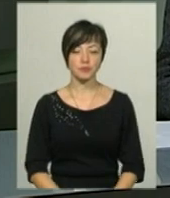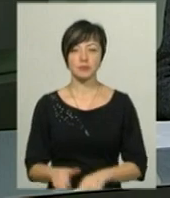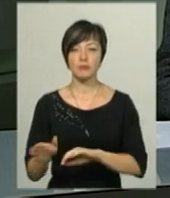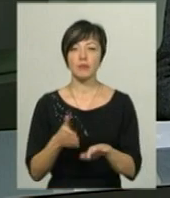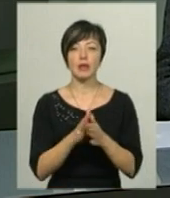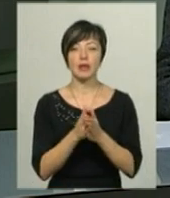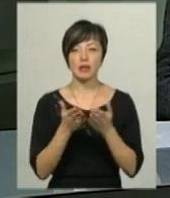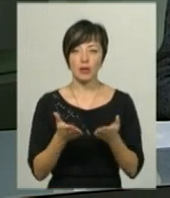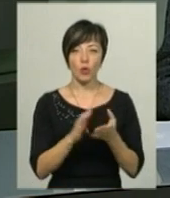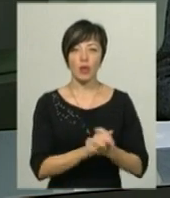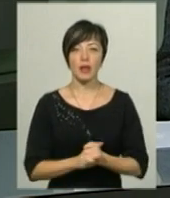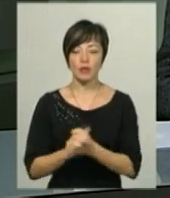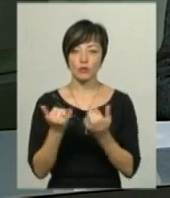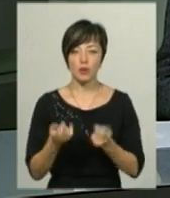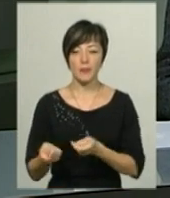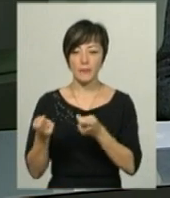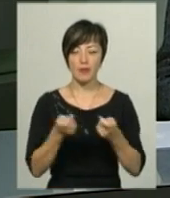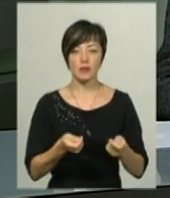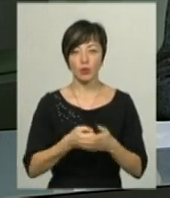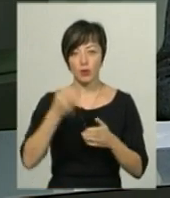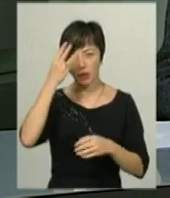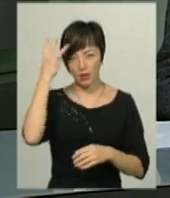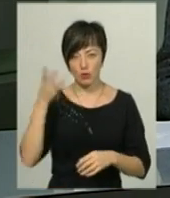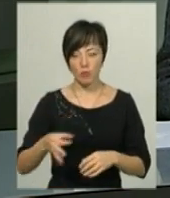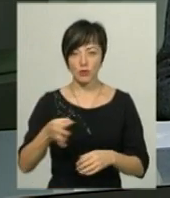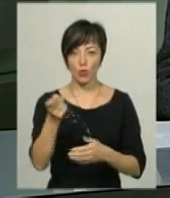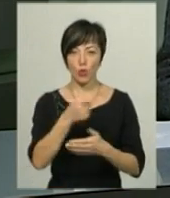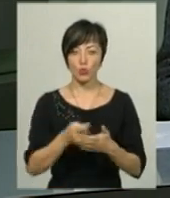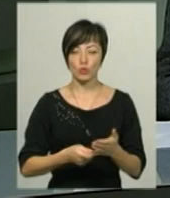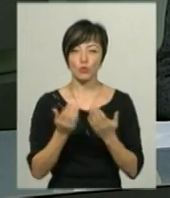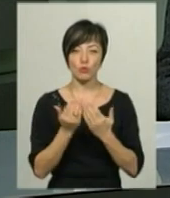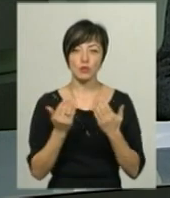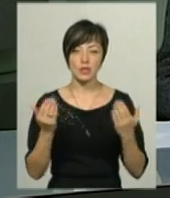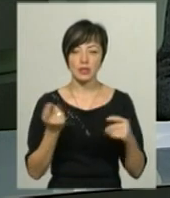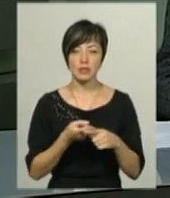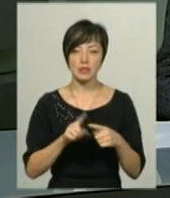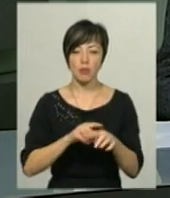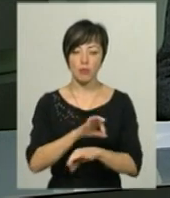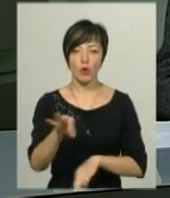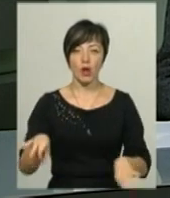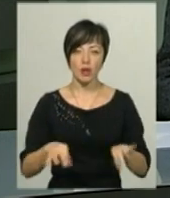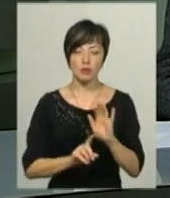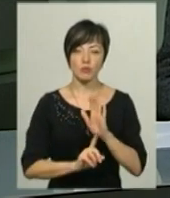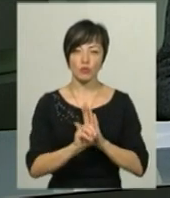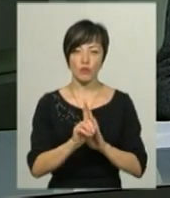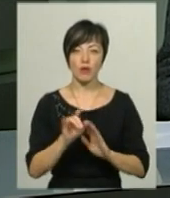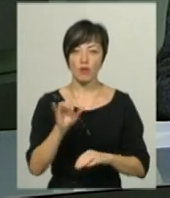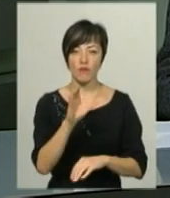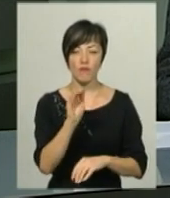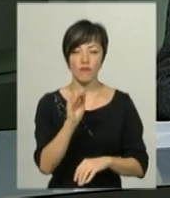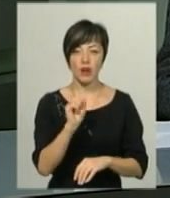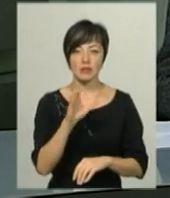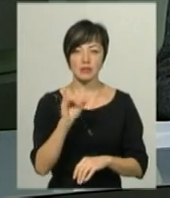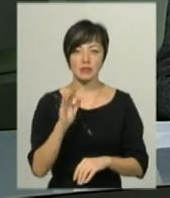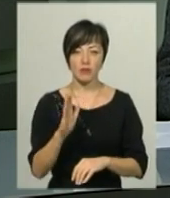Книгу єдності сьогодні привезли до Хмельницького обласного художнього музею. Це проект, який започаткували у Фастові